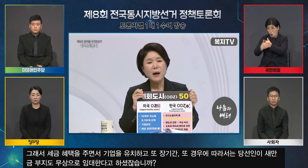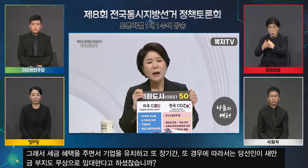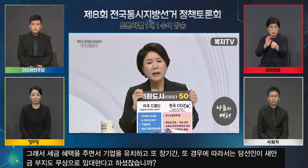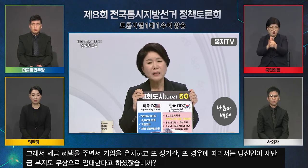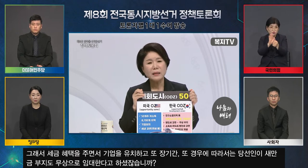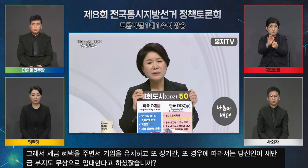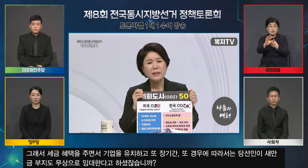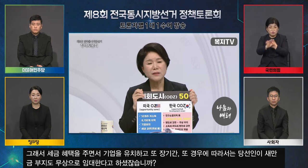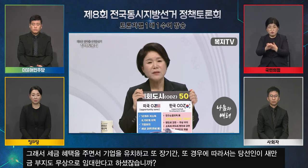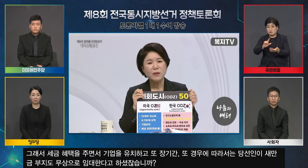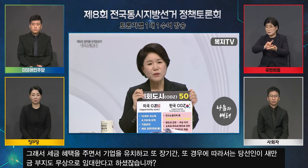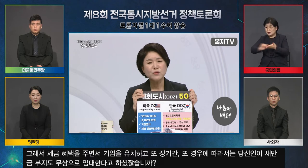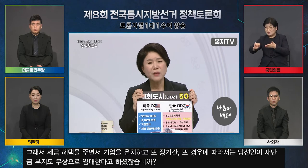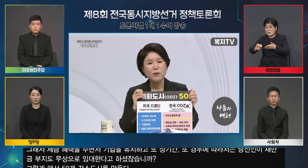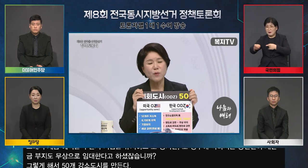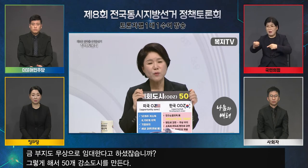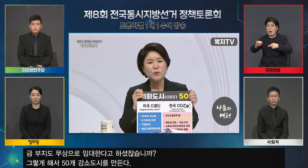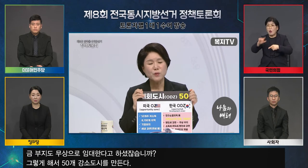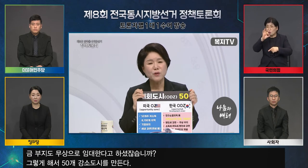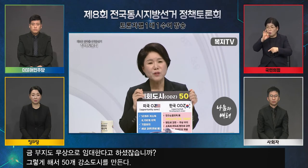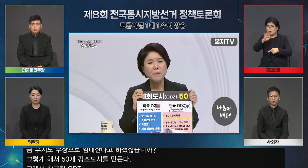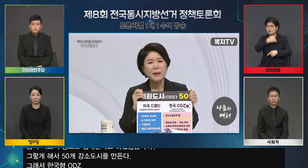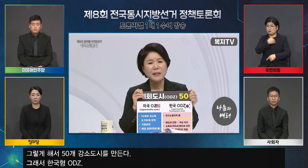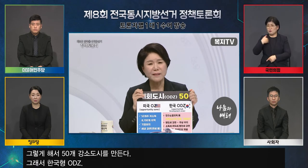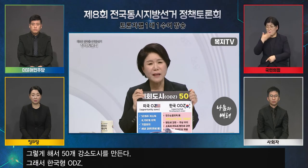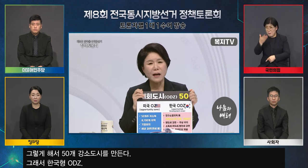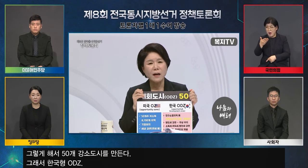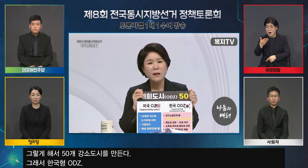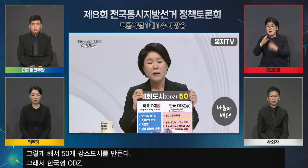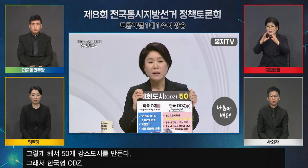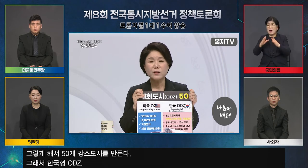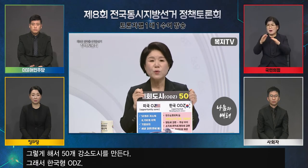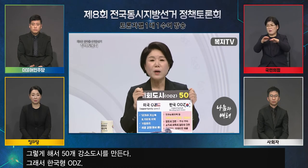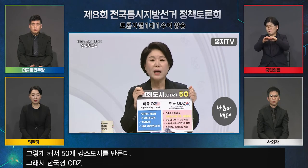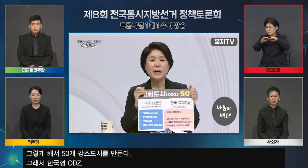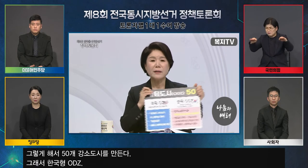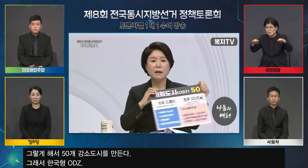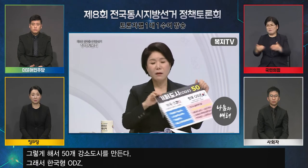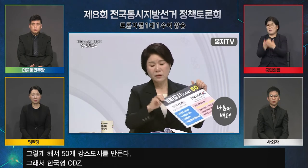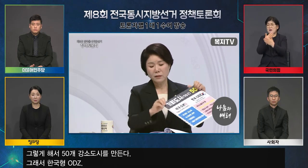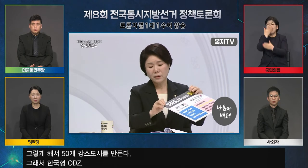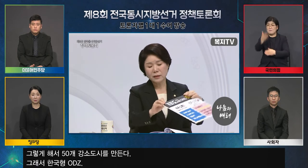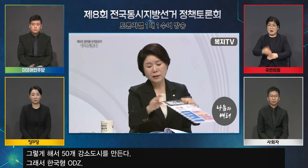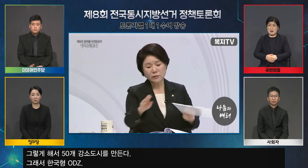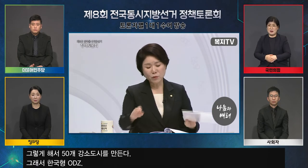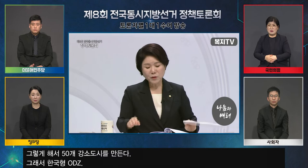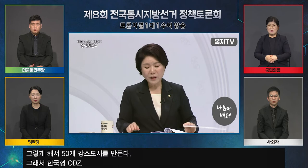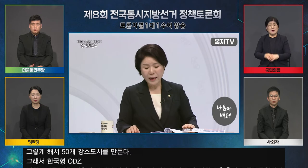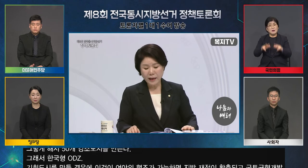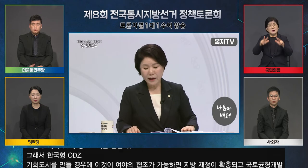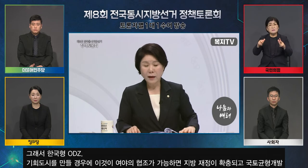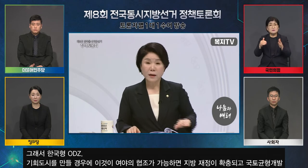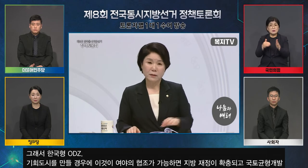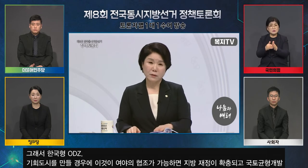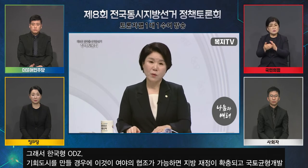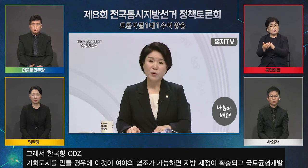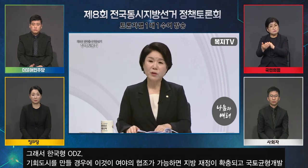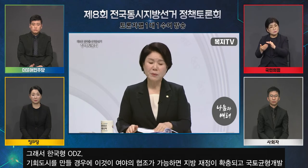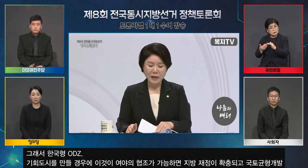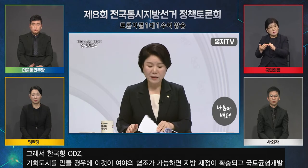지방 재정이 확충되고 국토균형 개발이 된다. 그동안 조금 전에